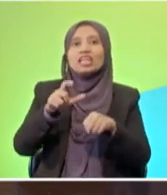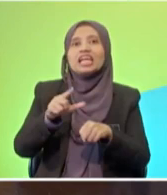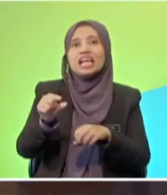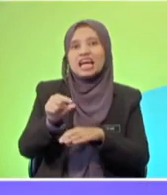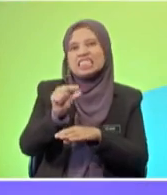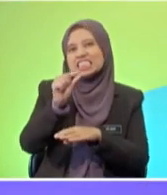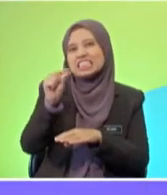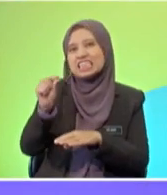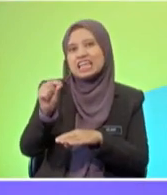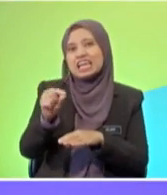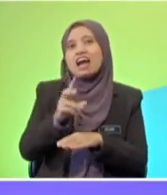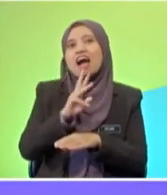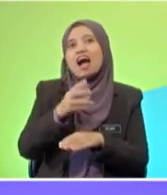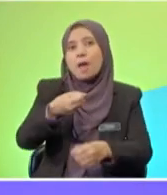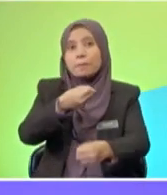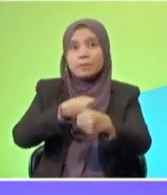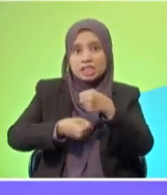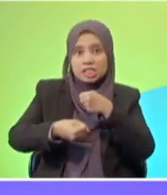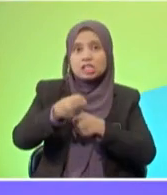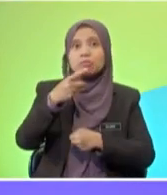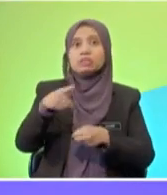adalah sebagian dari